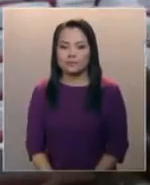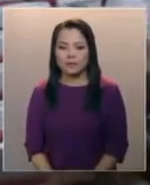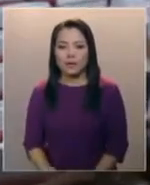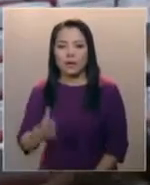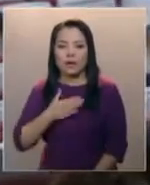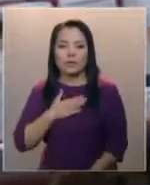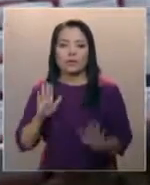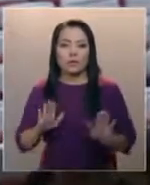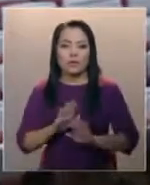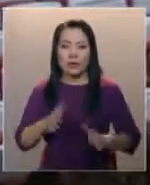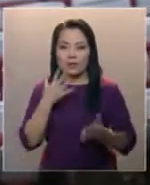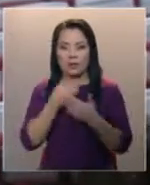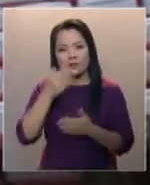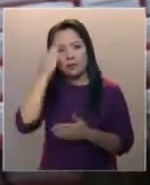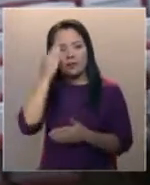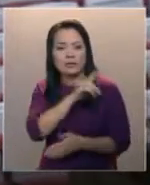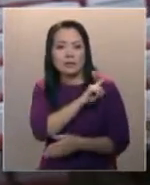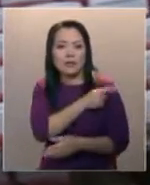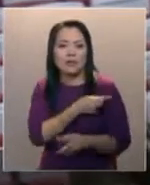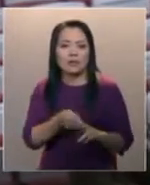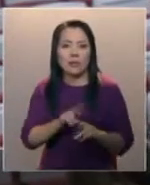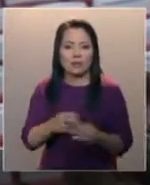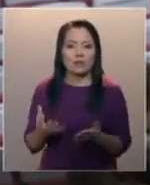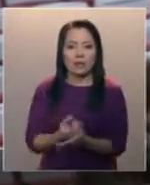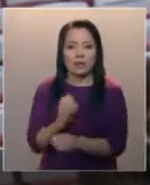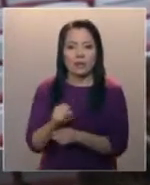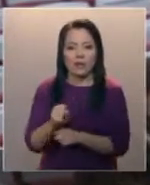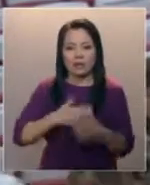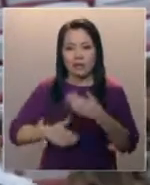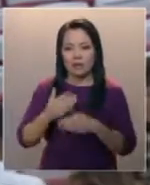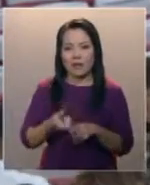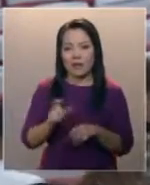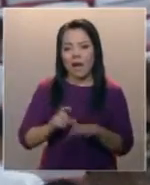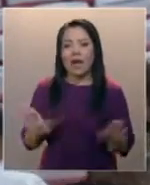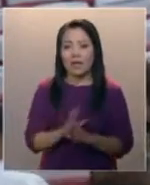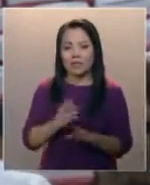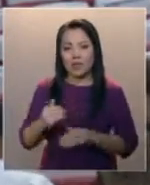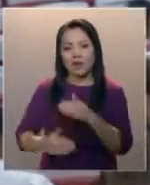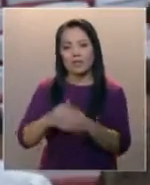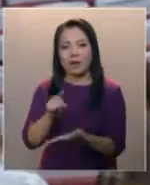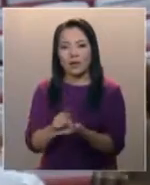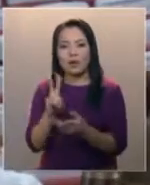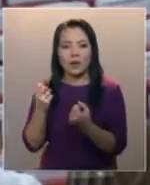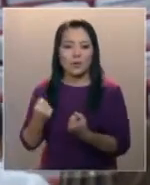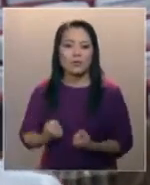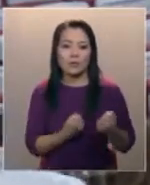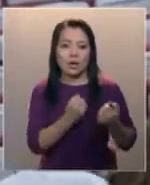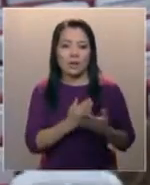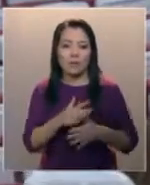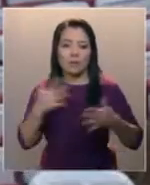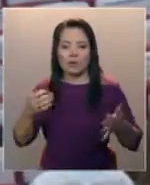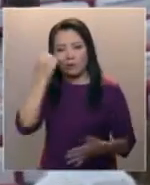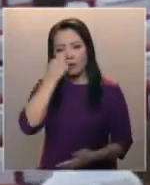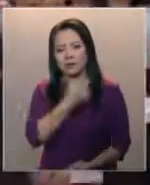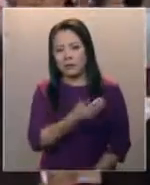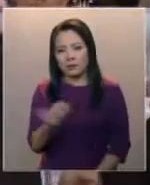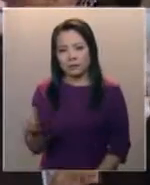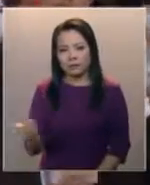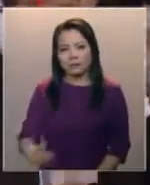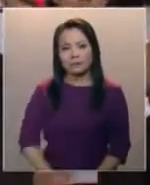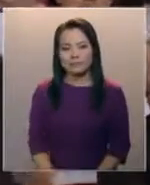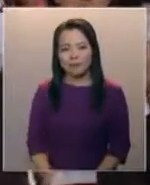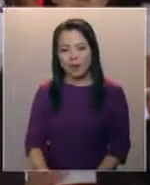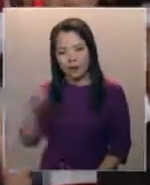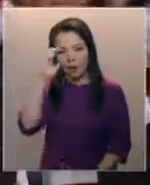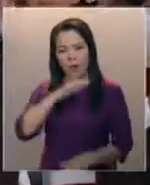Мұнда менен де өткен дарындылар көп. Жеңгеніме қуаныштымын. Әншілік қабілетімді әрі қарай да шыңдай берем. Қолдау білдірген барлық жандарға алғысым шексіз.